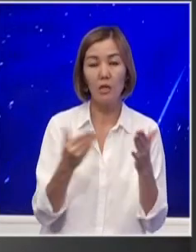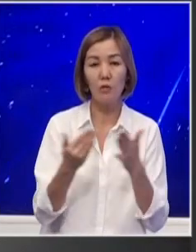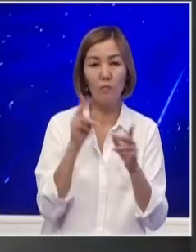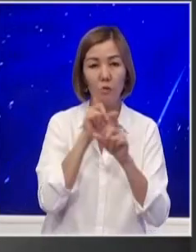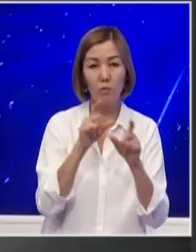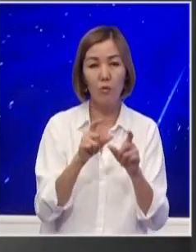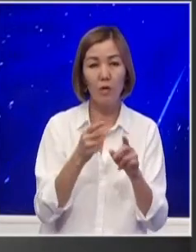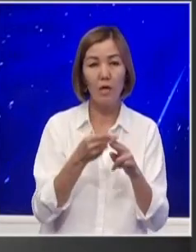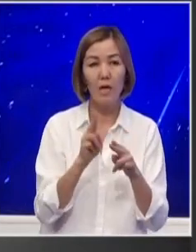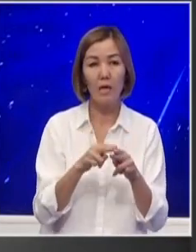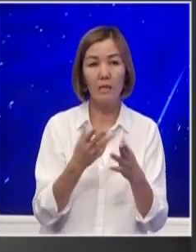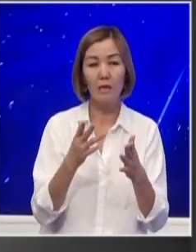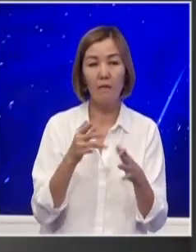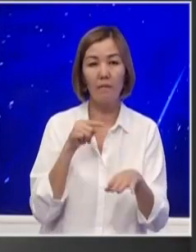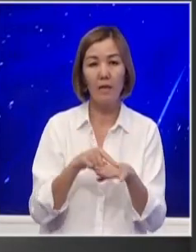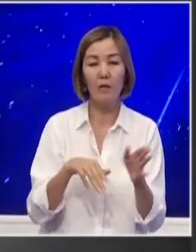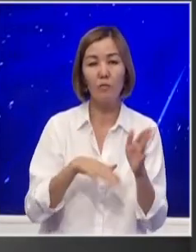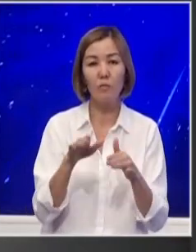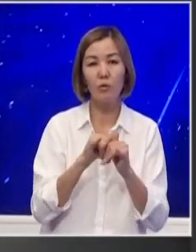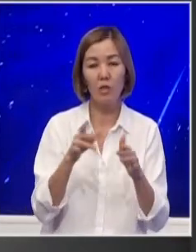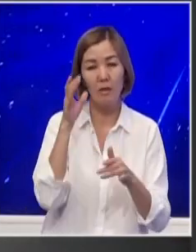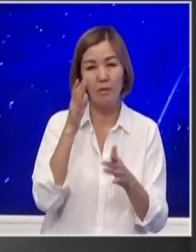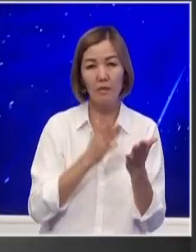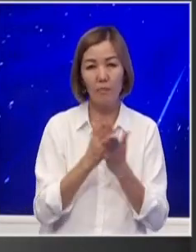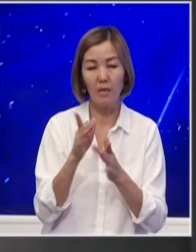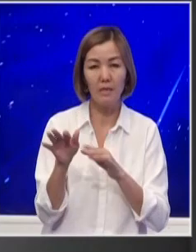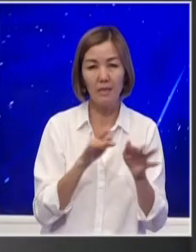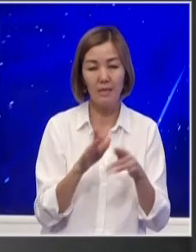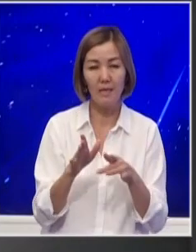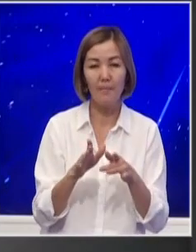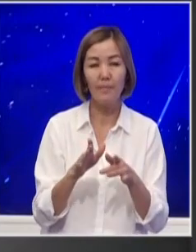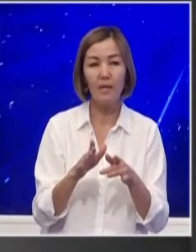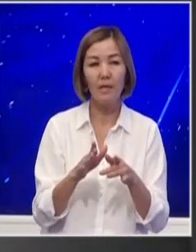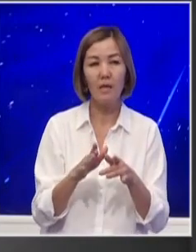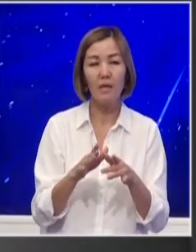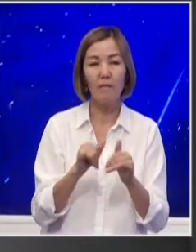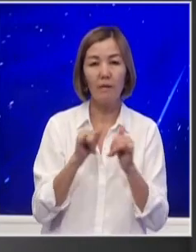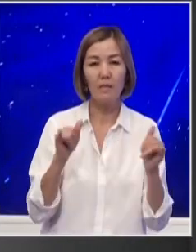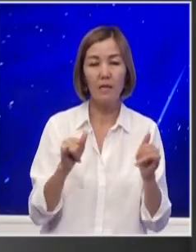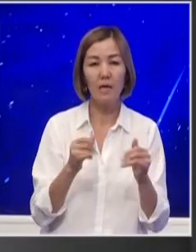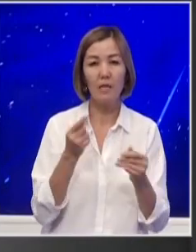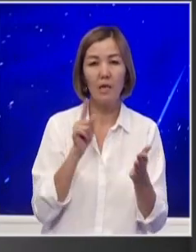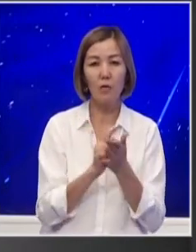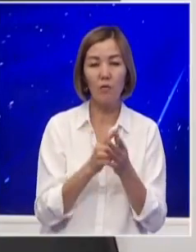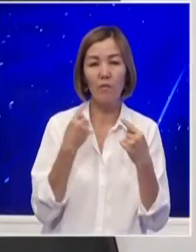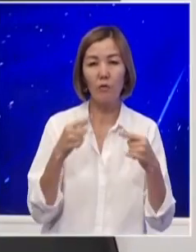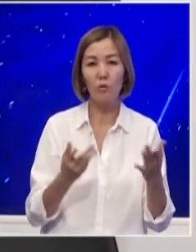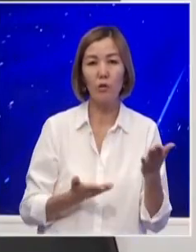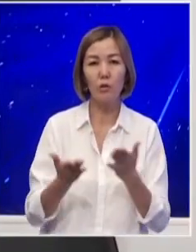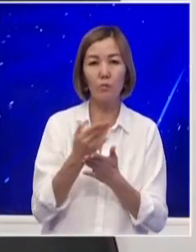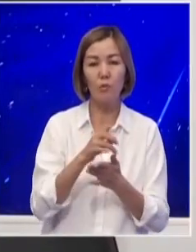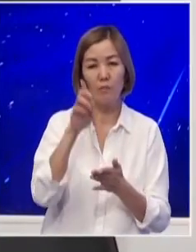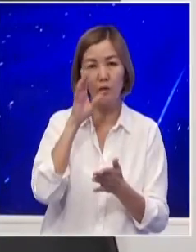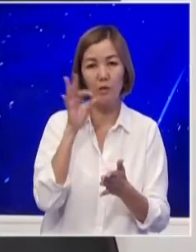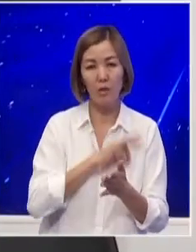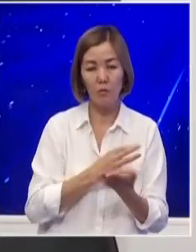школ, а это, в свою очередь, влияет на улучшение качества образовательного процесса. Наряду с этим возросла и сумма налоговых и других сборов в казну